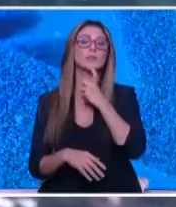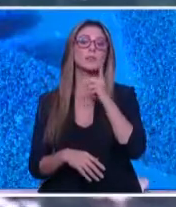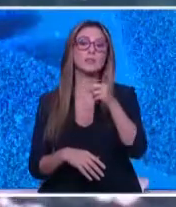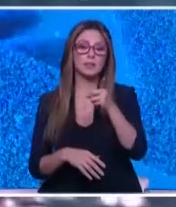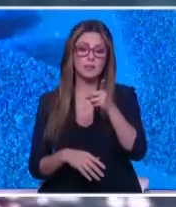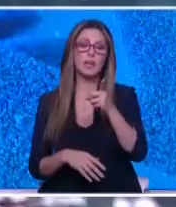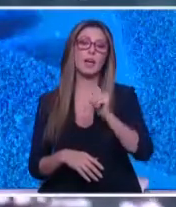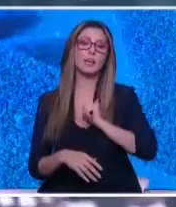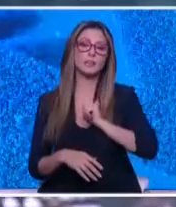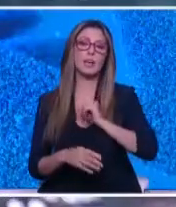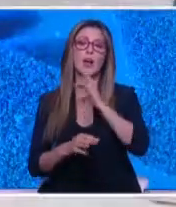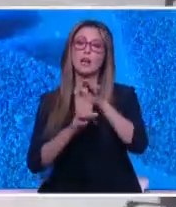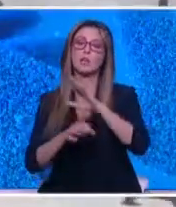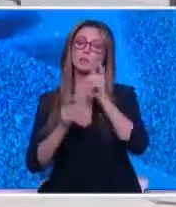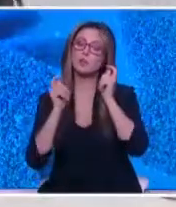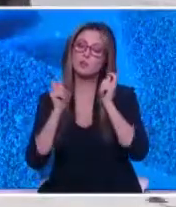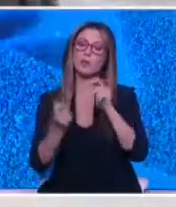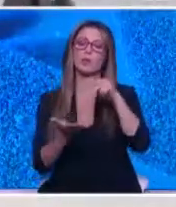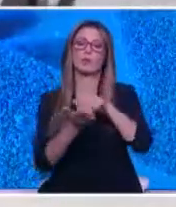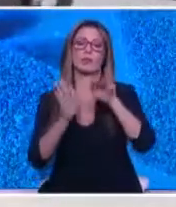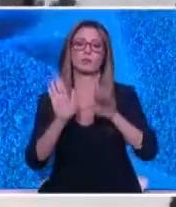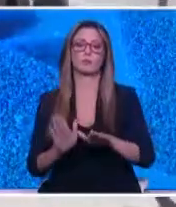yakınları güçlükle veda etti.